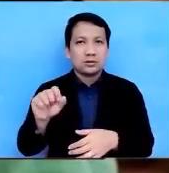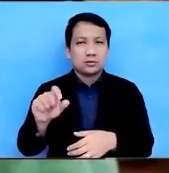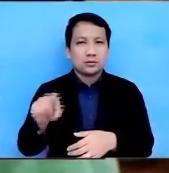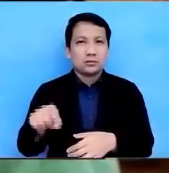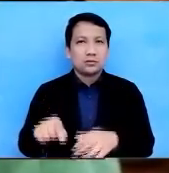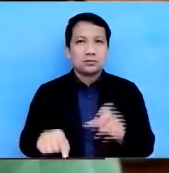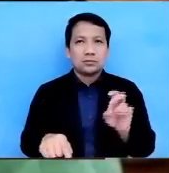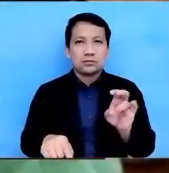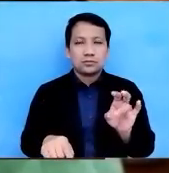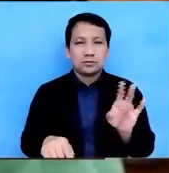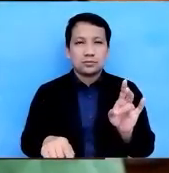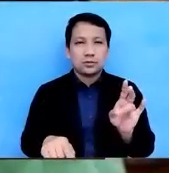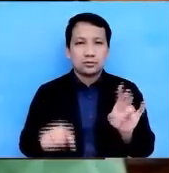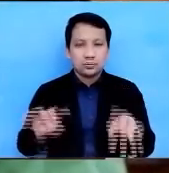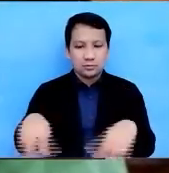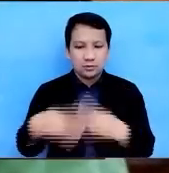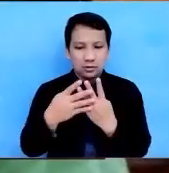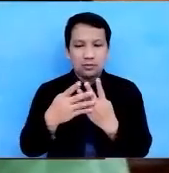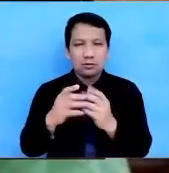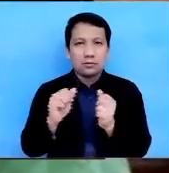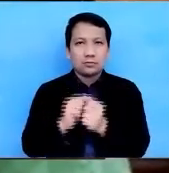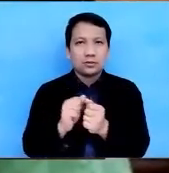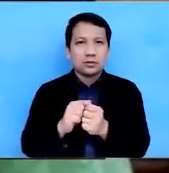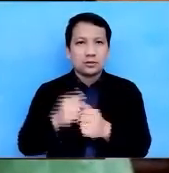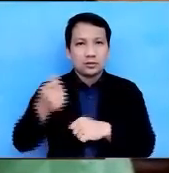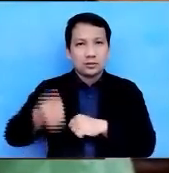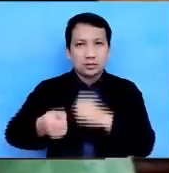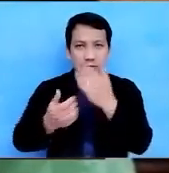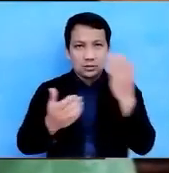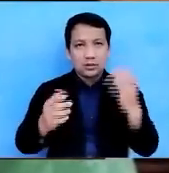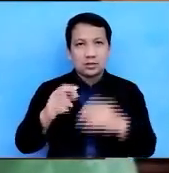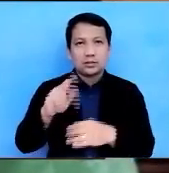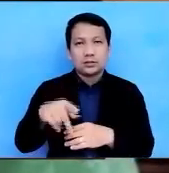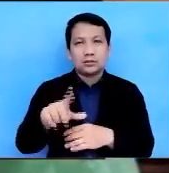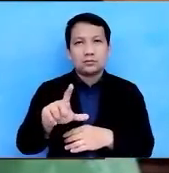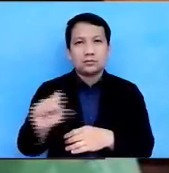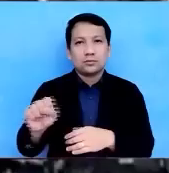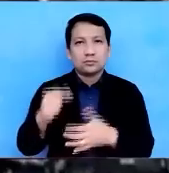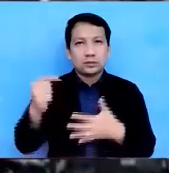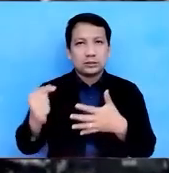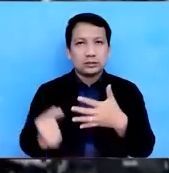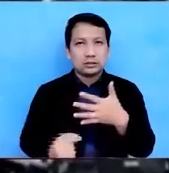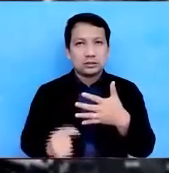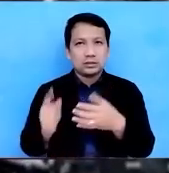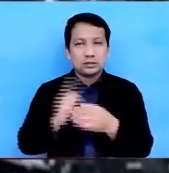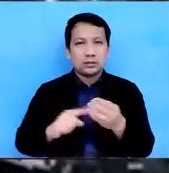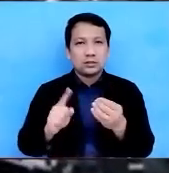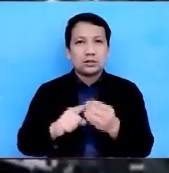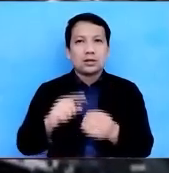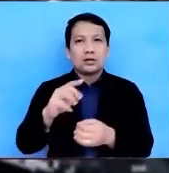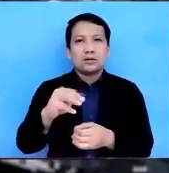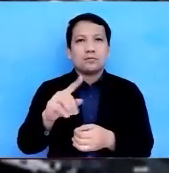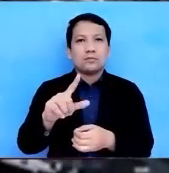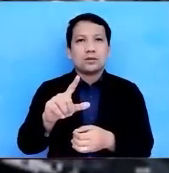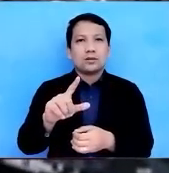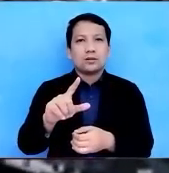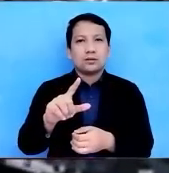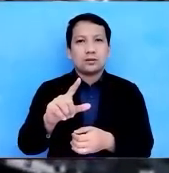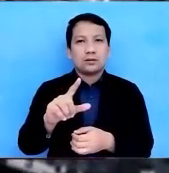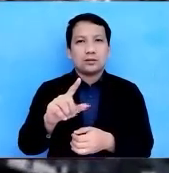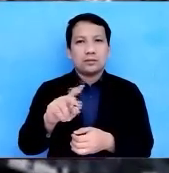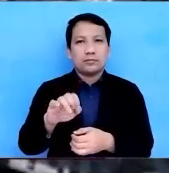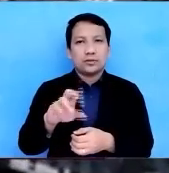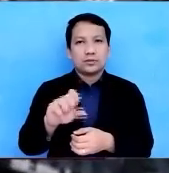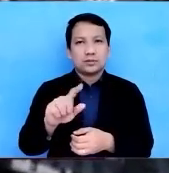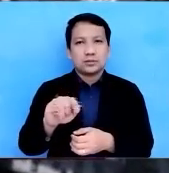12-17 taong pagkakakulong naman ang hatol kay Napoles para sa bawat count naman ng malversation. Pinagbabayad din siya